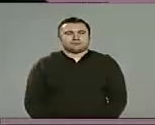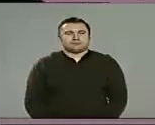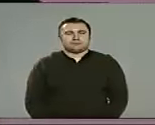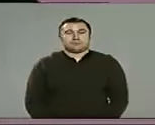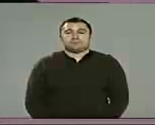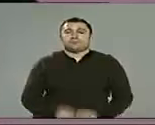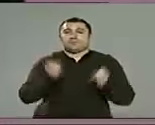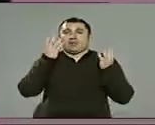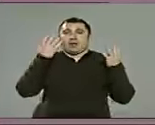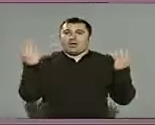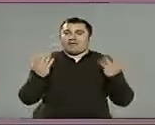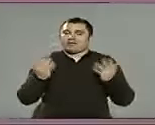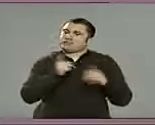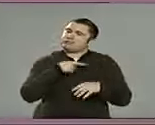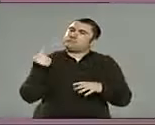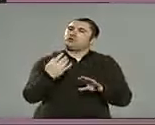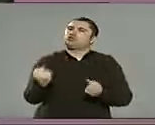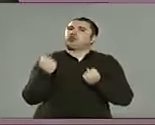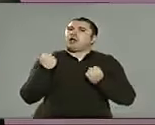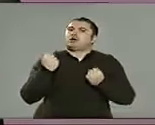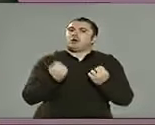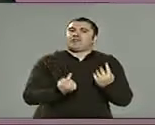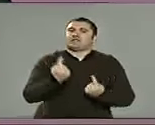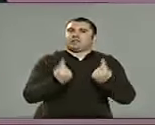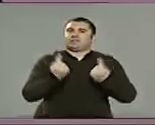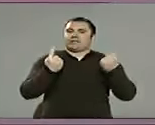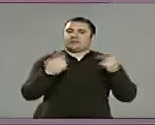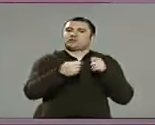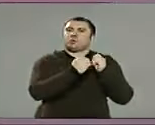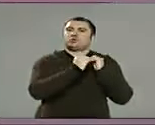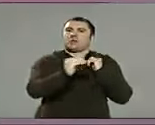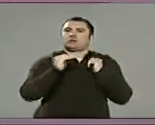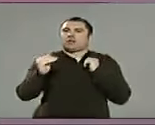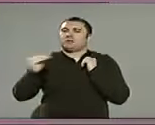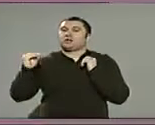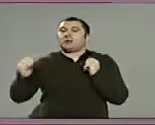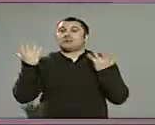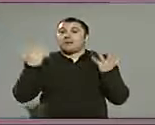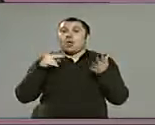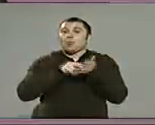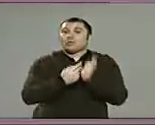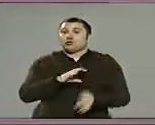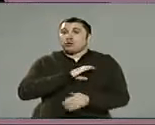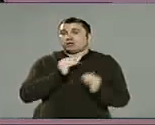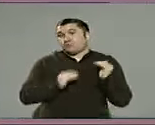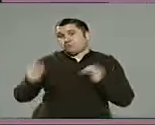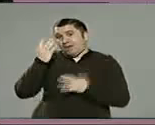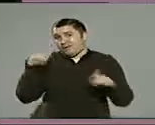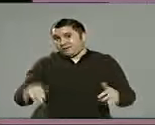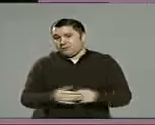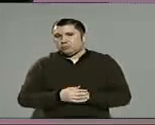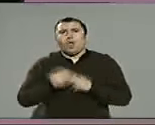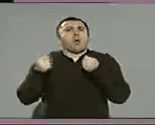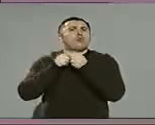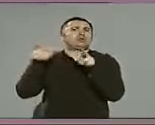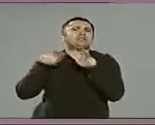Klar ist, unsere gewachsene Stärke in den Bundesländern bringt neue politische Chancen mit sich. Die Bundesregierung kann keine